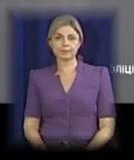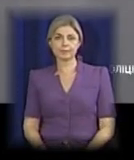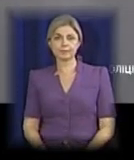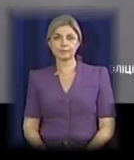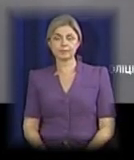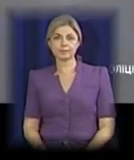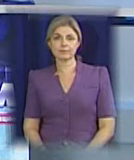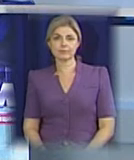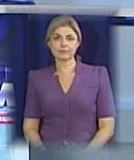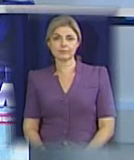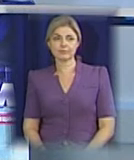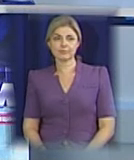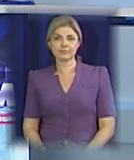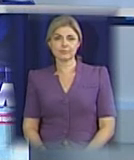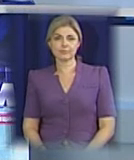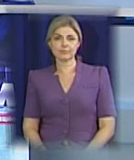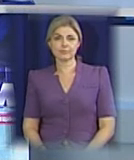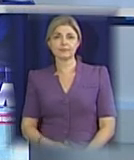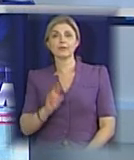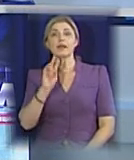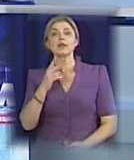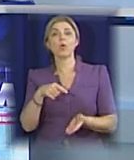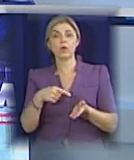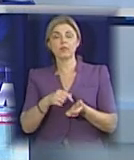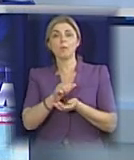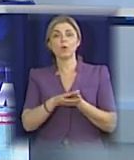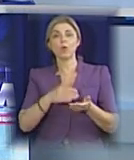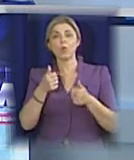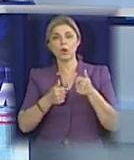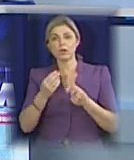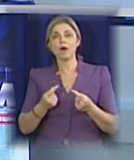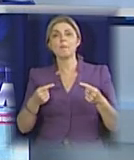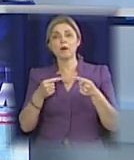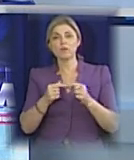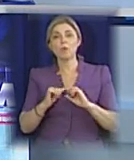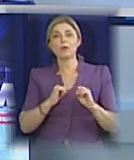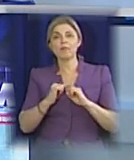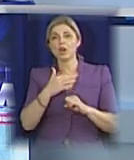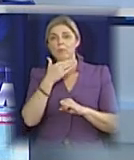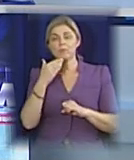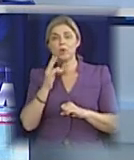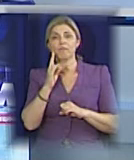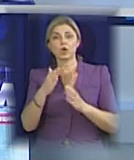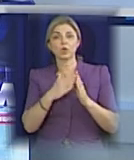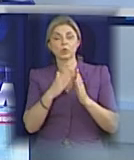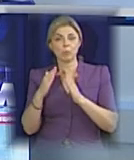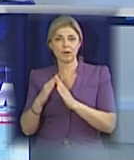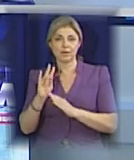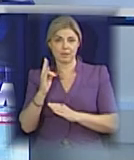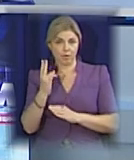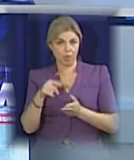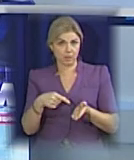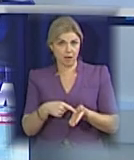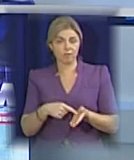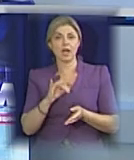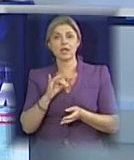новини Миколаївщини. У Миколаєві триває конкурс на визначення управителя багатоквартирних будинків Миколаєва.